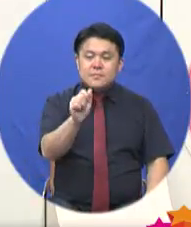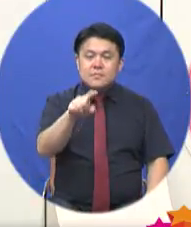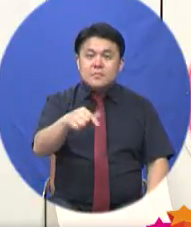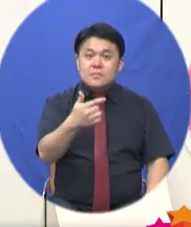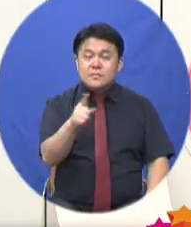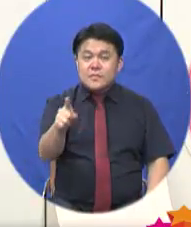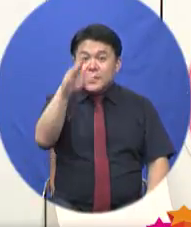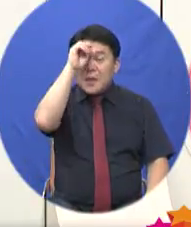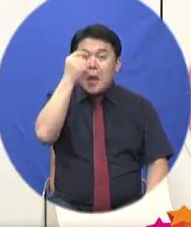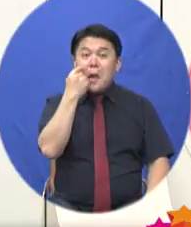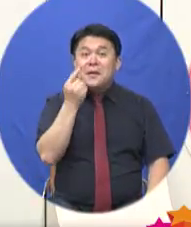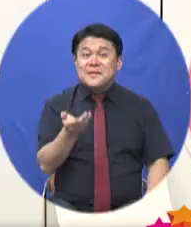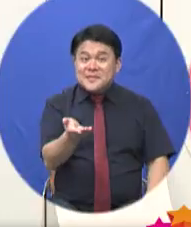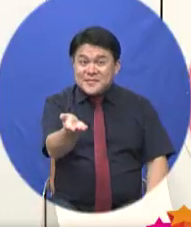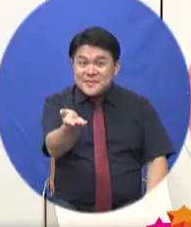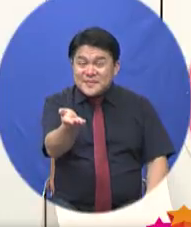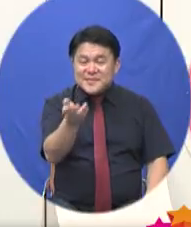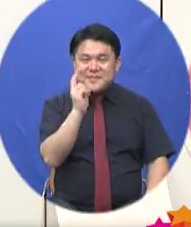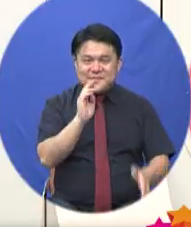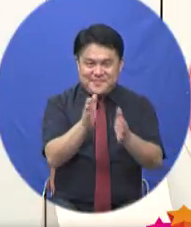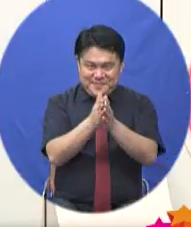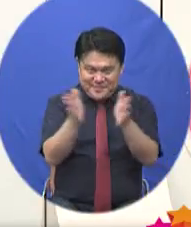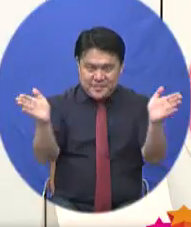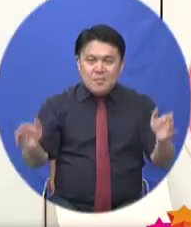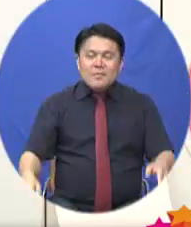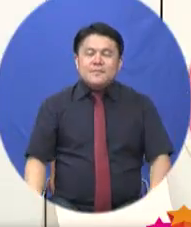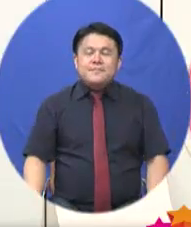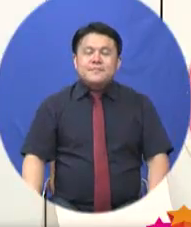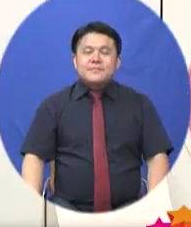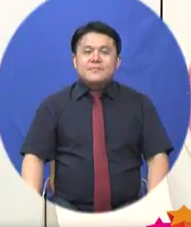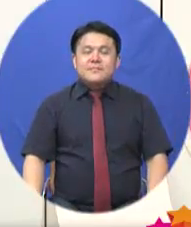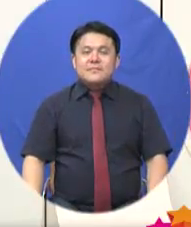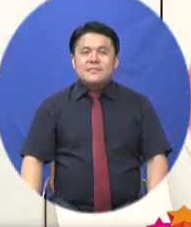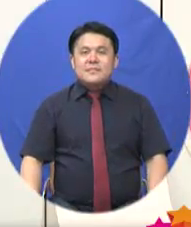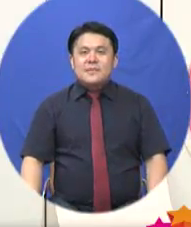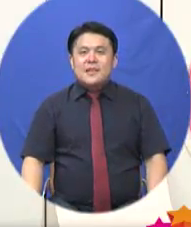한번 들어볼까요? 예. 자, 나훈아입니다. 네.